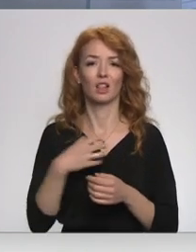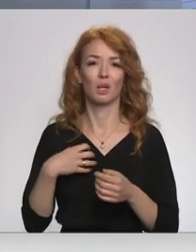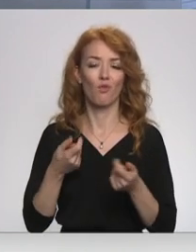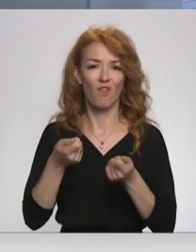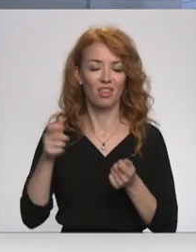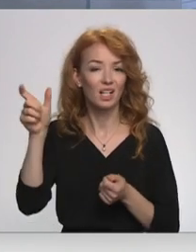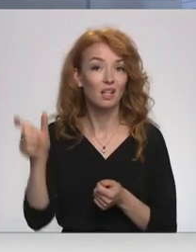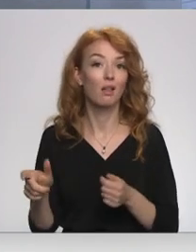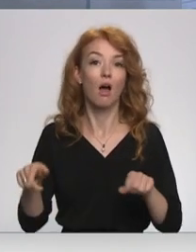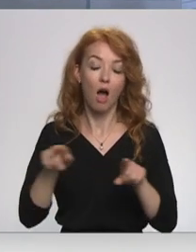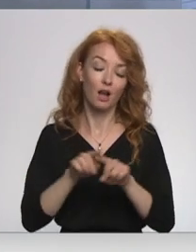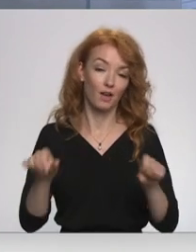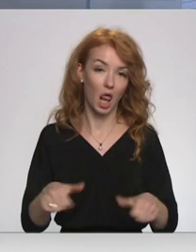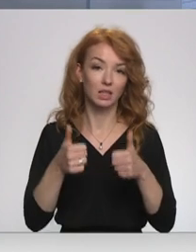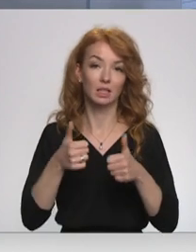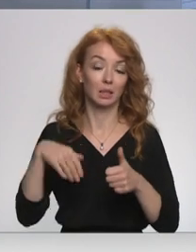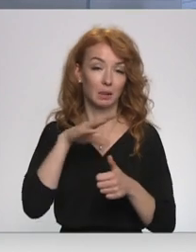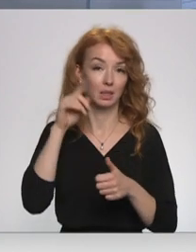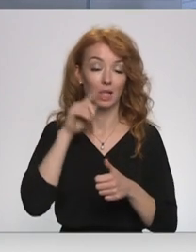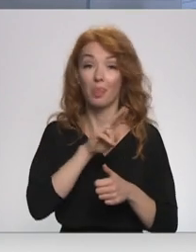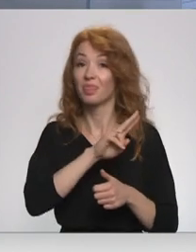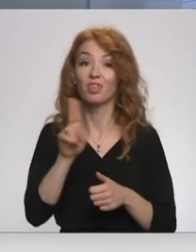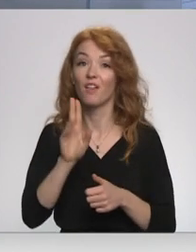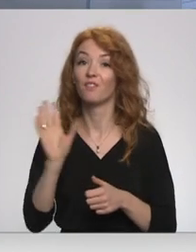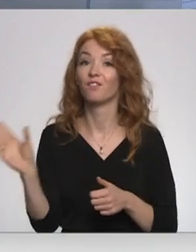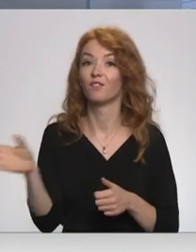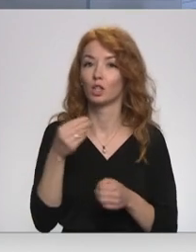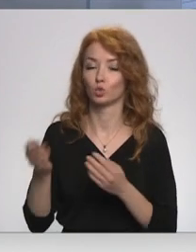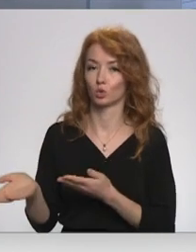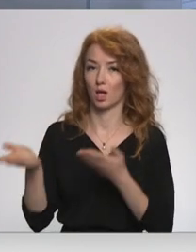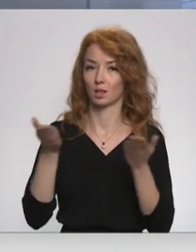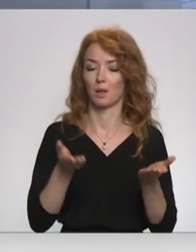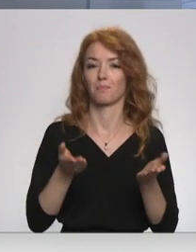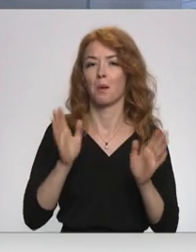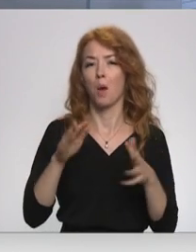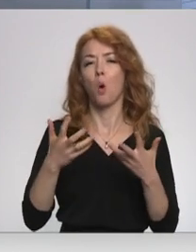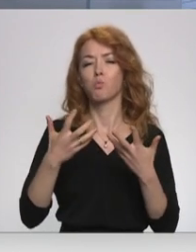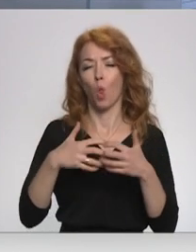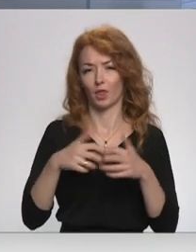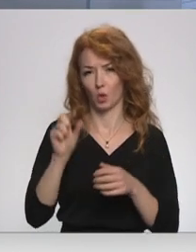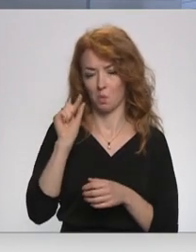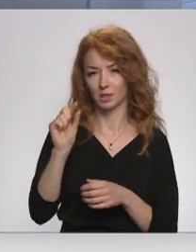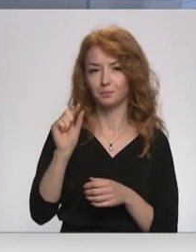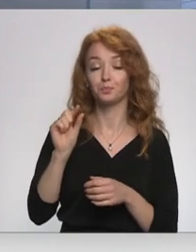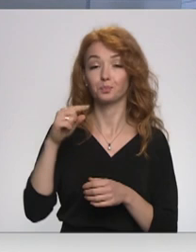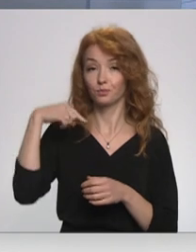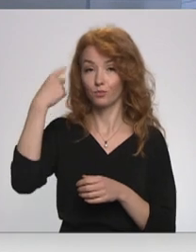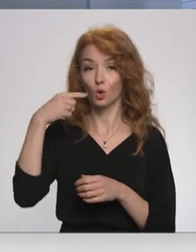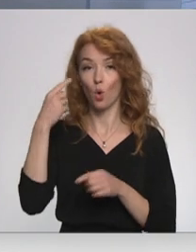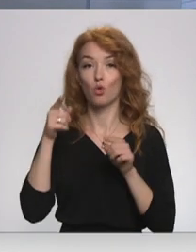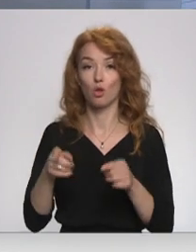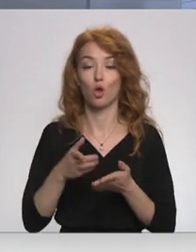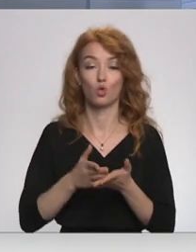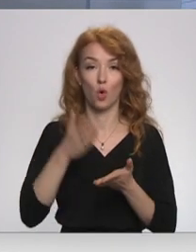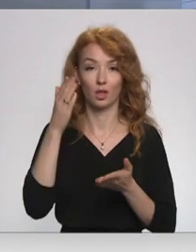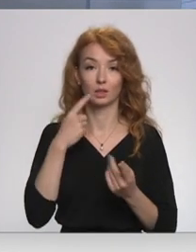vadītāji. Un vienlaikus mēs zinām, ka ne visi bija lūgti. Ja nedaudz par politiku, par Londonā notikušajām, šajās